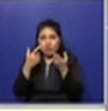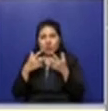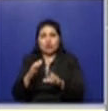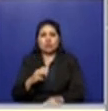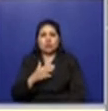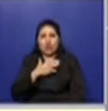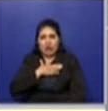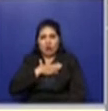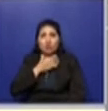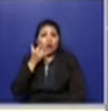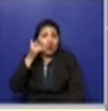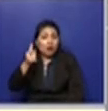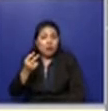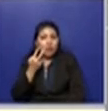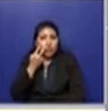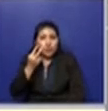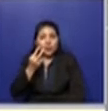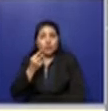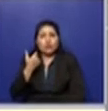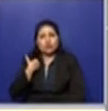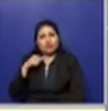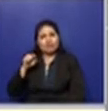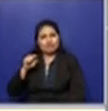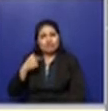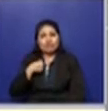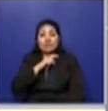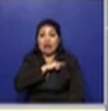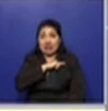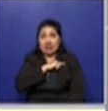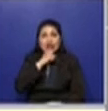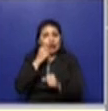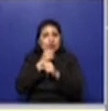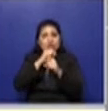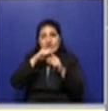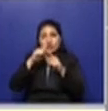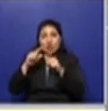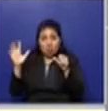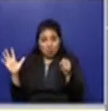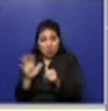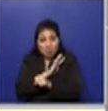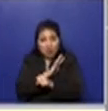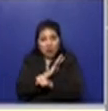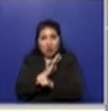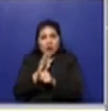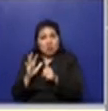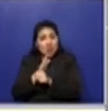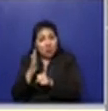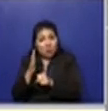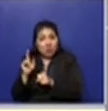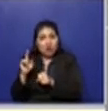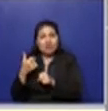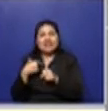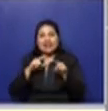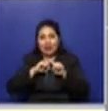าท่านได้ทำหน้าที่สื่อสาธารณะของท่านครบถ้วนหรือไม่ก็ปรากฏว่าที่ประชุมเห็นพ้องต้องกันว่